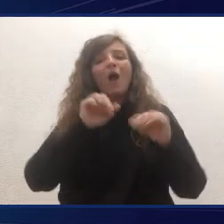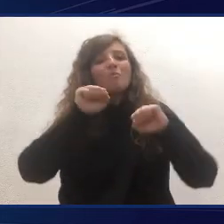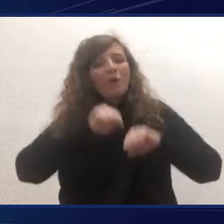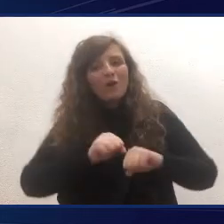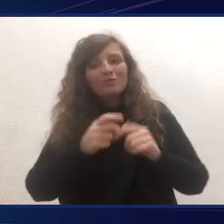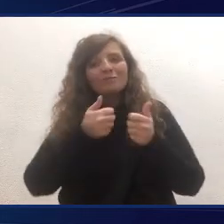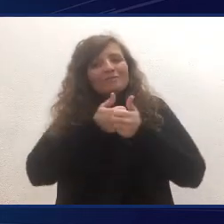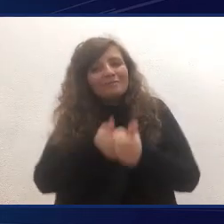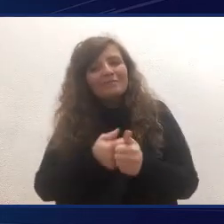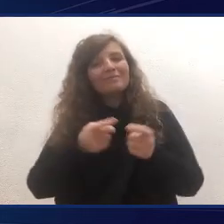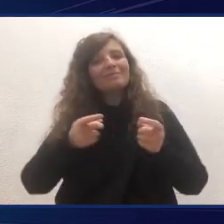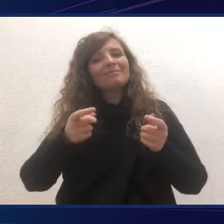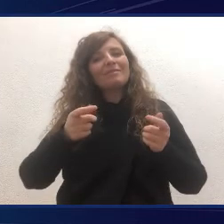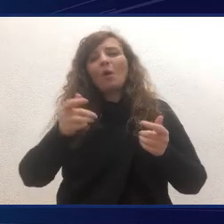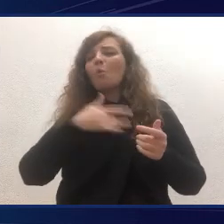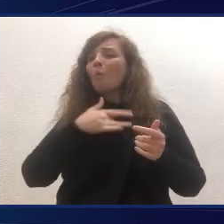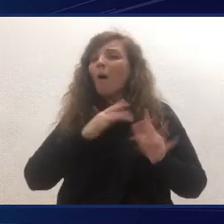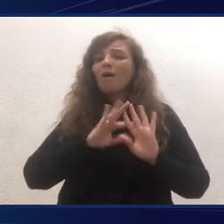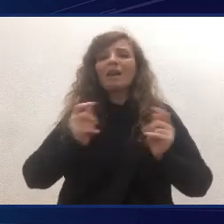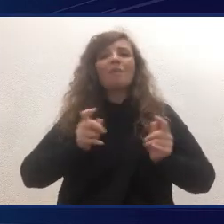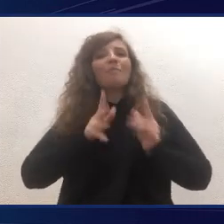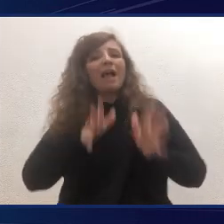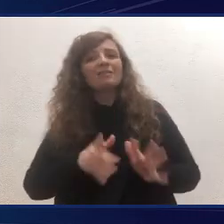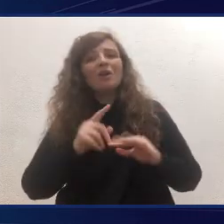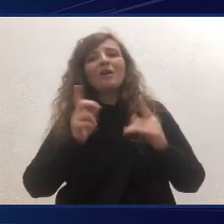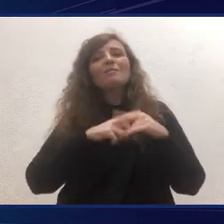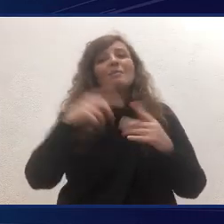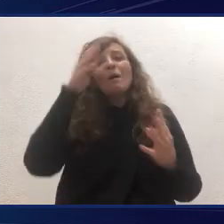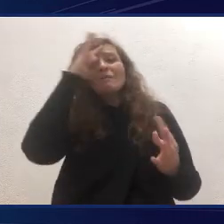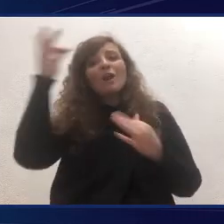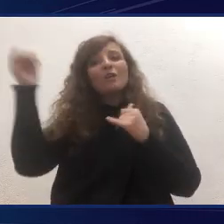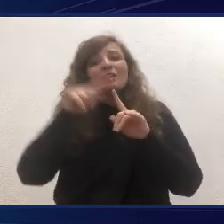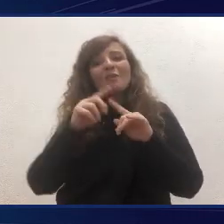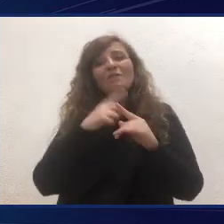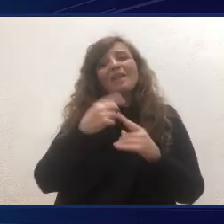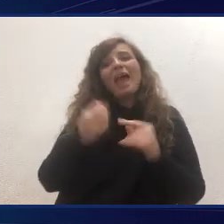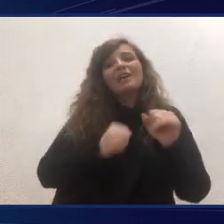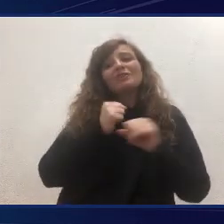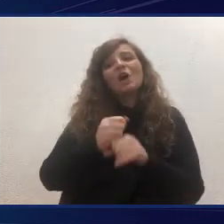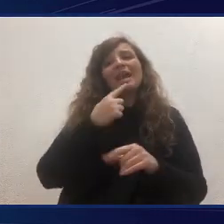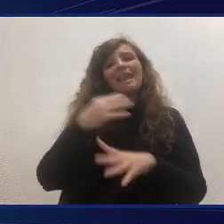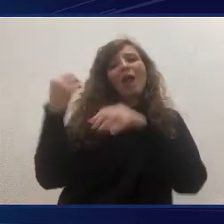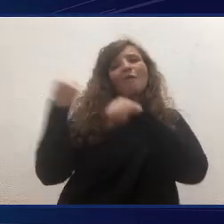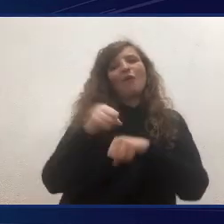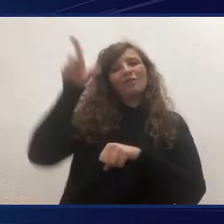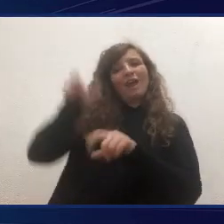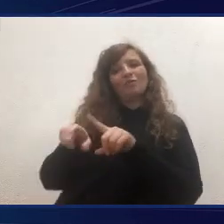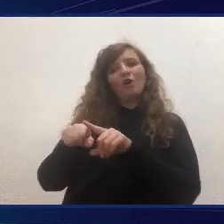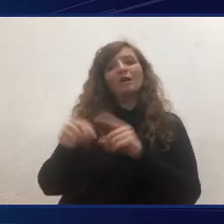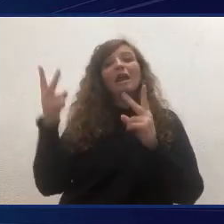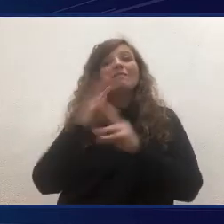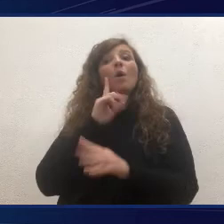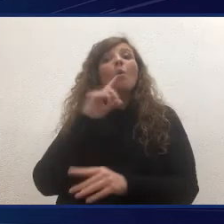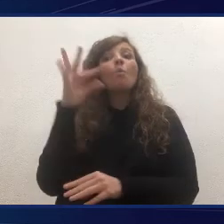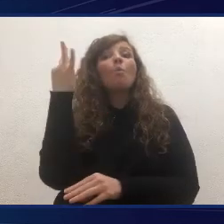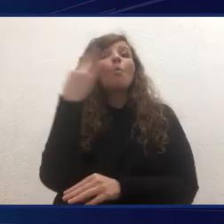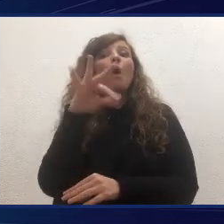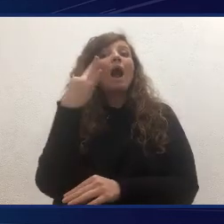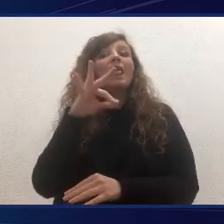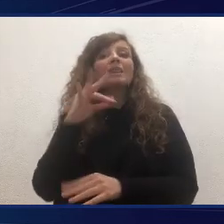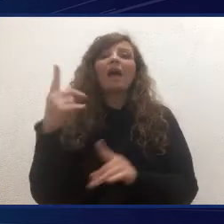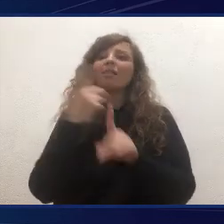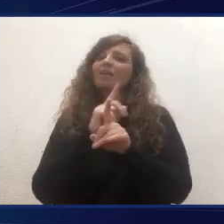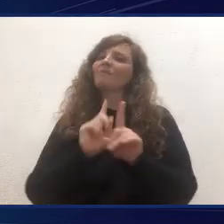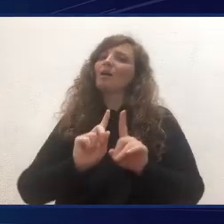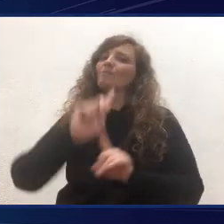oggi di perseguire con passione e dedizione la filosofia e la storia del fondatore, dove la